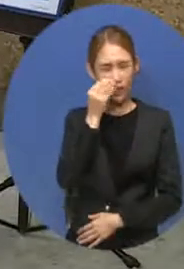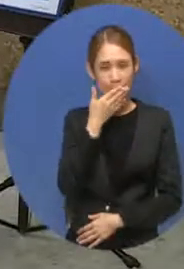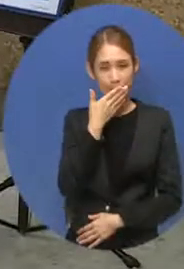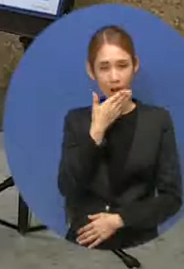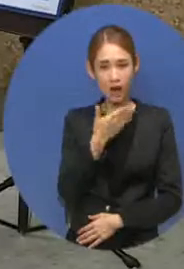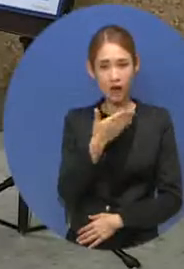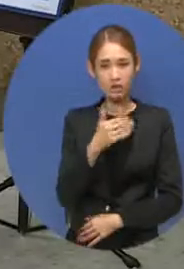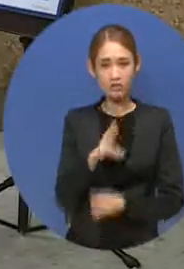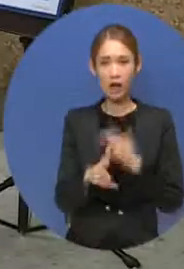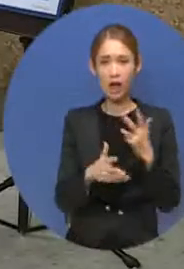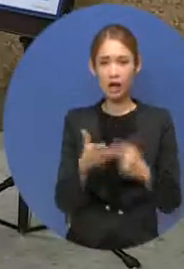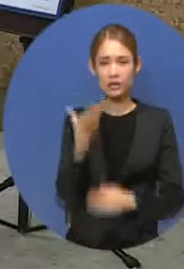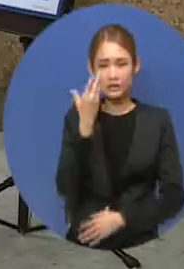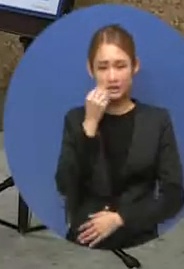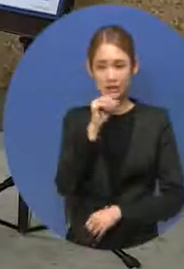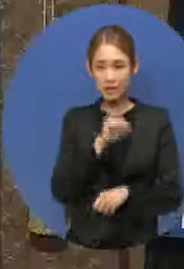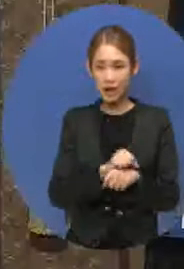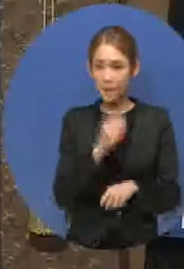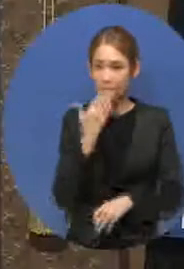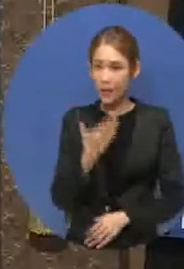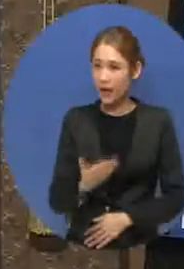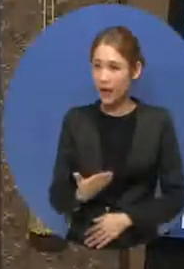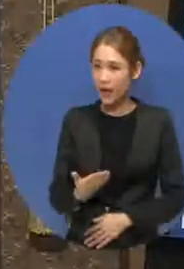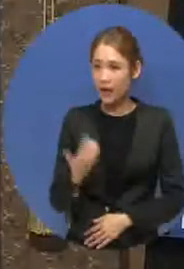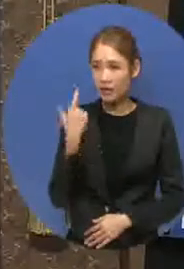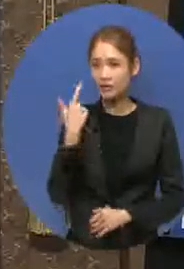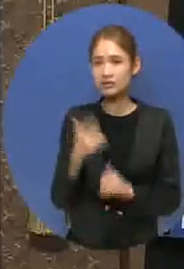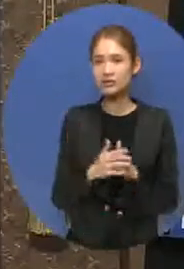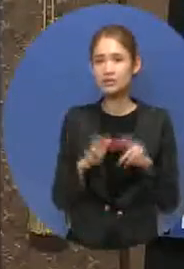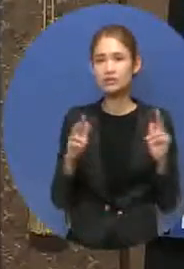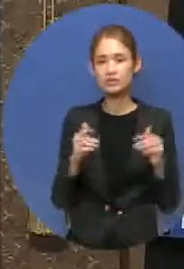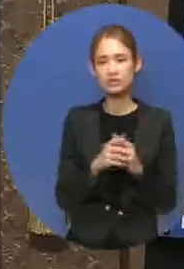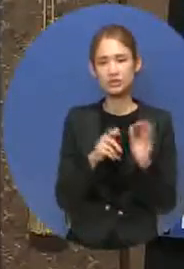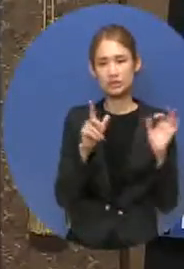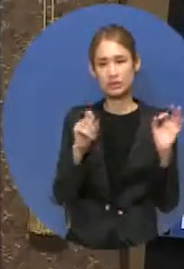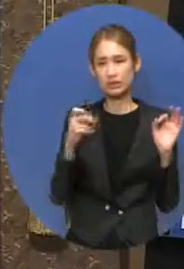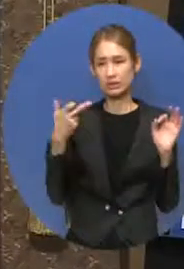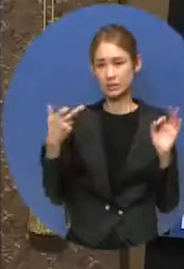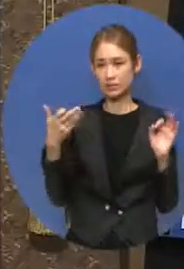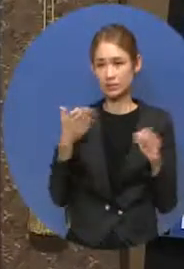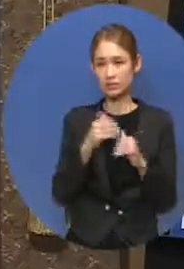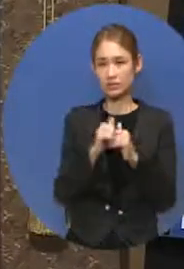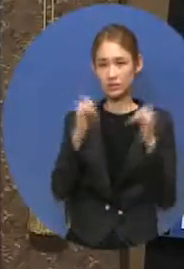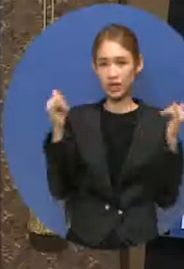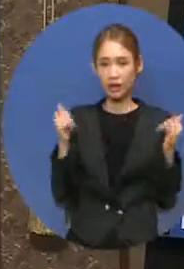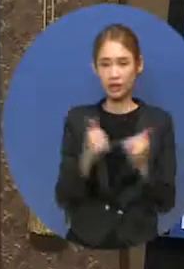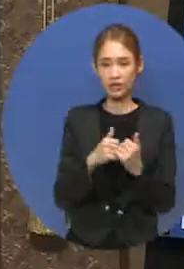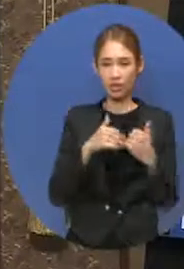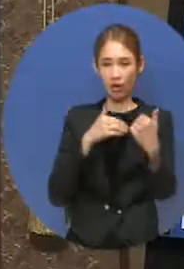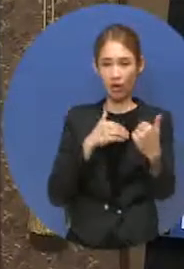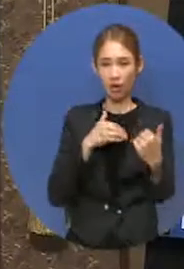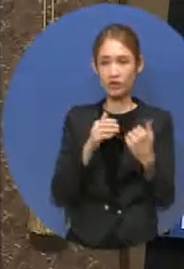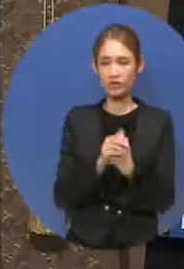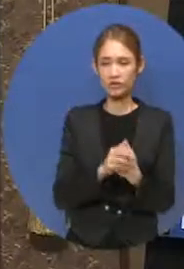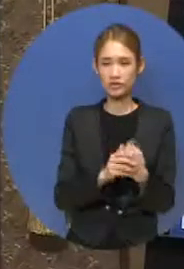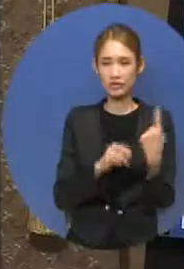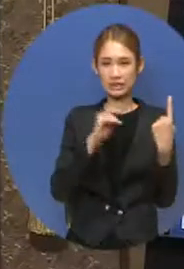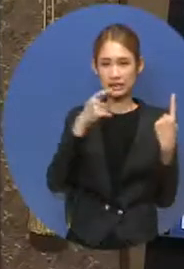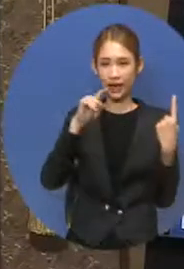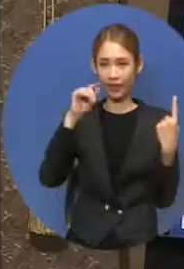진행을 할 수 있는 정도인가요? 이번 주 12일부터 10월 12일부터 사회적 1단계가 되면서